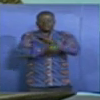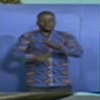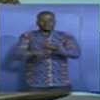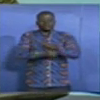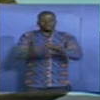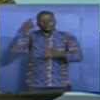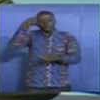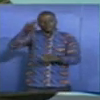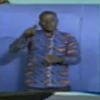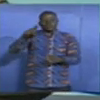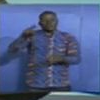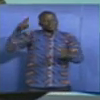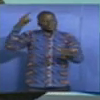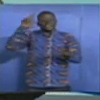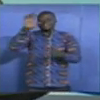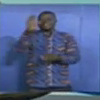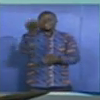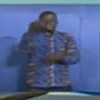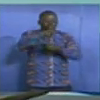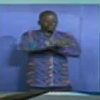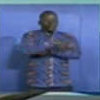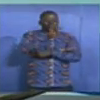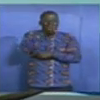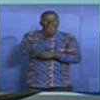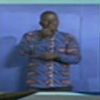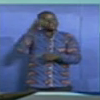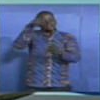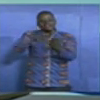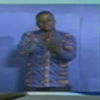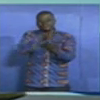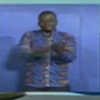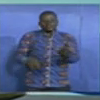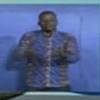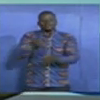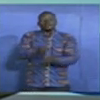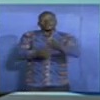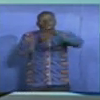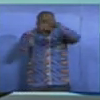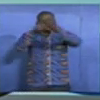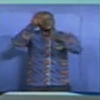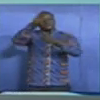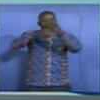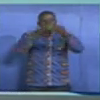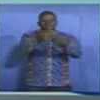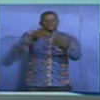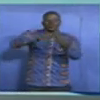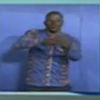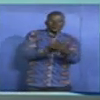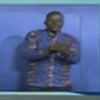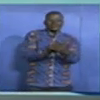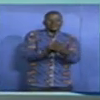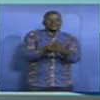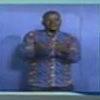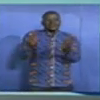un match comptant pour la 5e journée des éliminatoires de la Coupe du Monde Russie 2018. Un match qui démarre en trompe